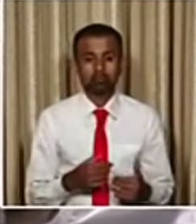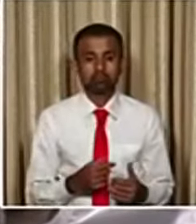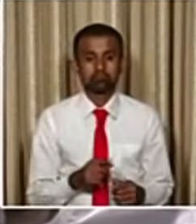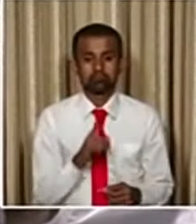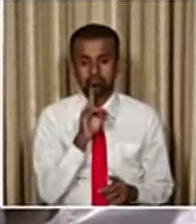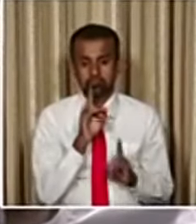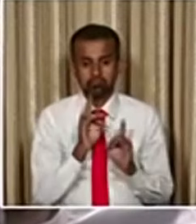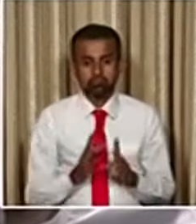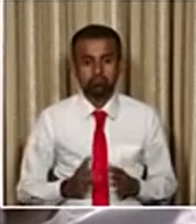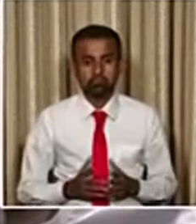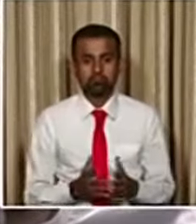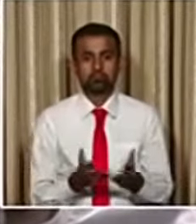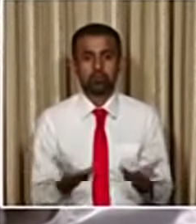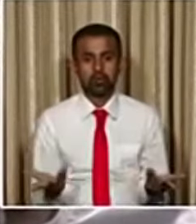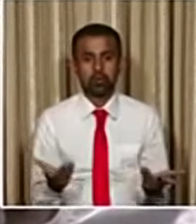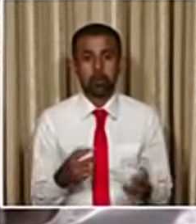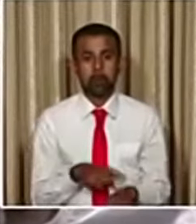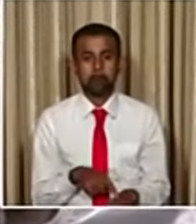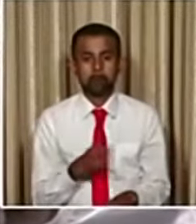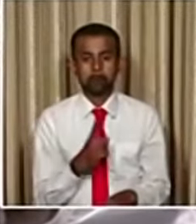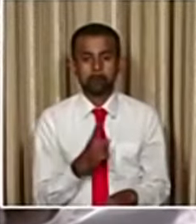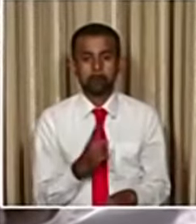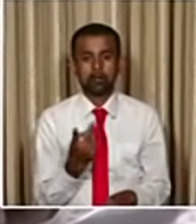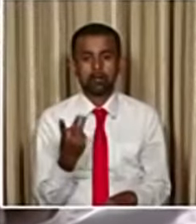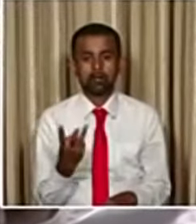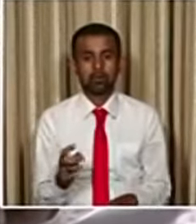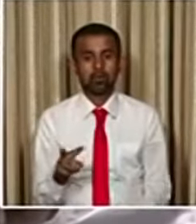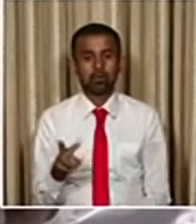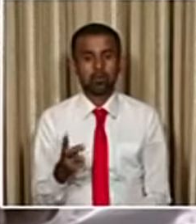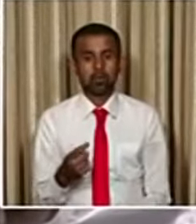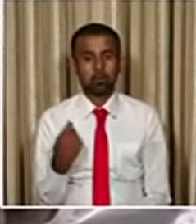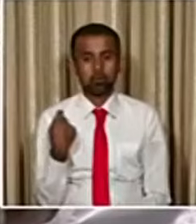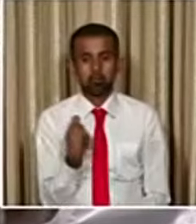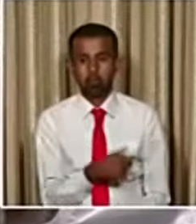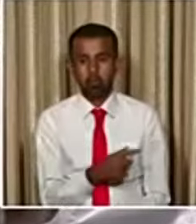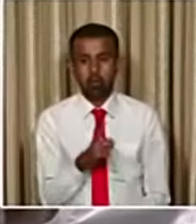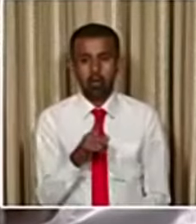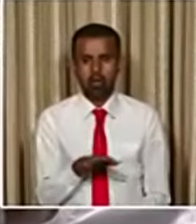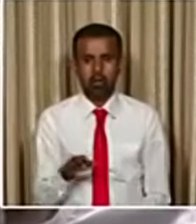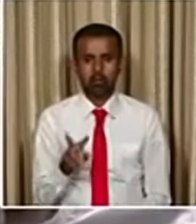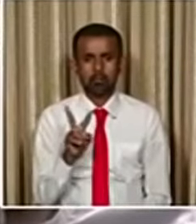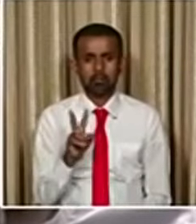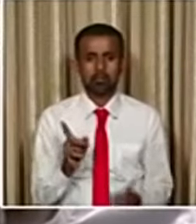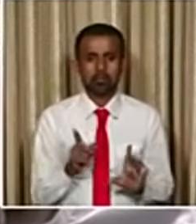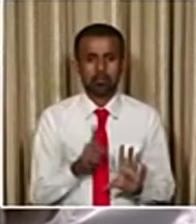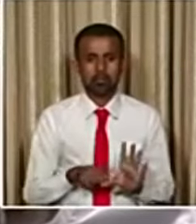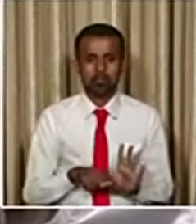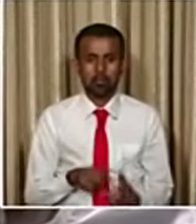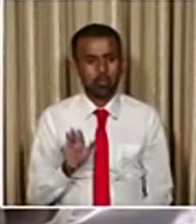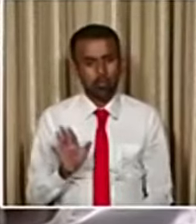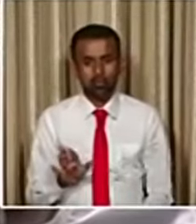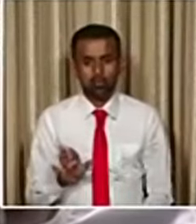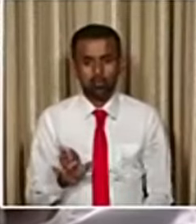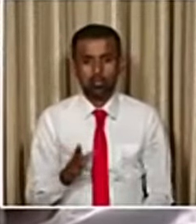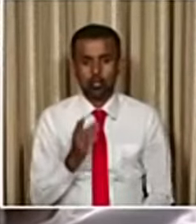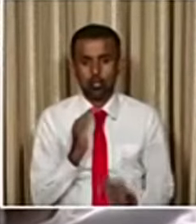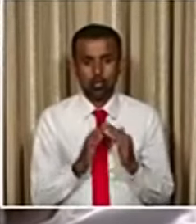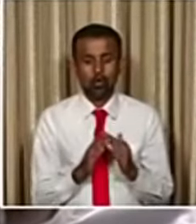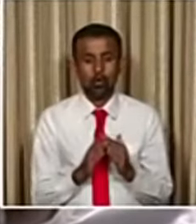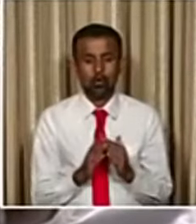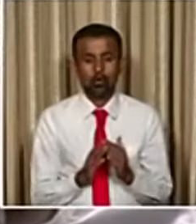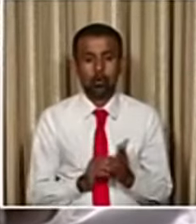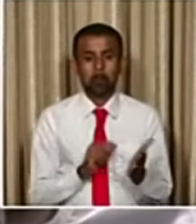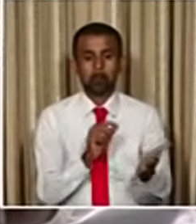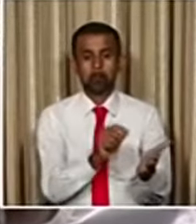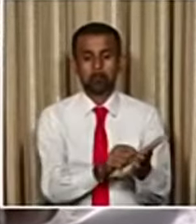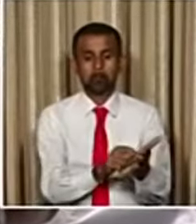නියෝගය ක්‍රියාත්මක වෙලා නැහැ. දැනටත් පැයකට රුපියල් 3200ක් ගෙවන්න ඕන. එකලම දෙන්නෙක් ප්‍රැක්ටිස් කරන්න උනත් ඒක නිසා අඩුම ගානේ පාසල විසින් බුක්